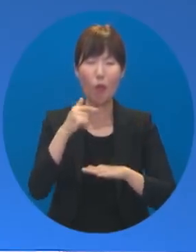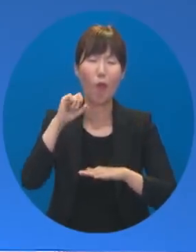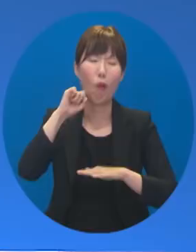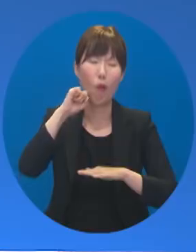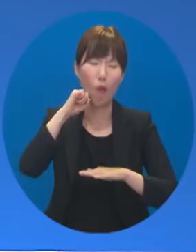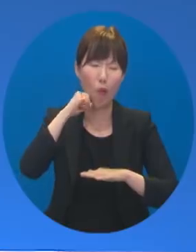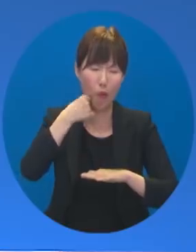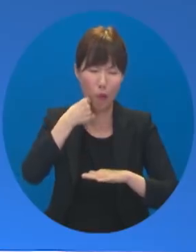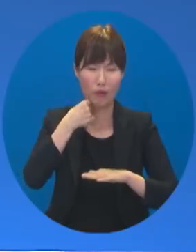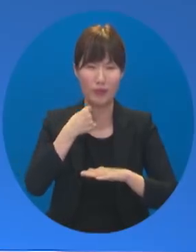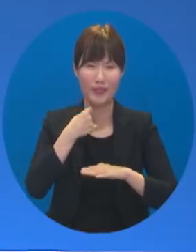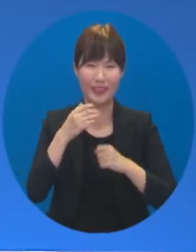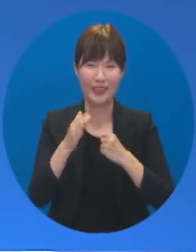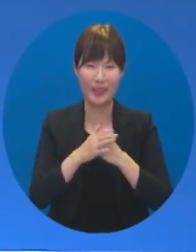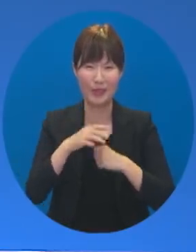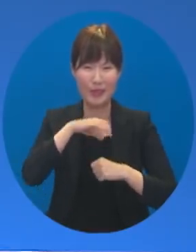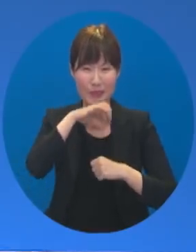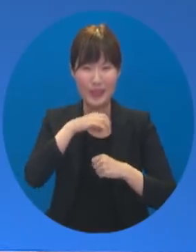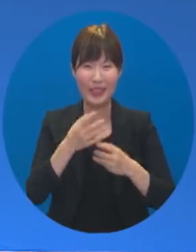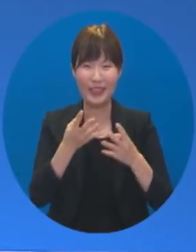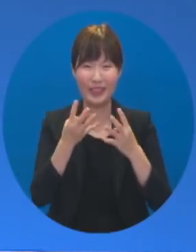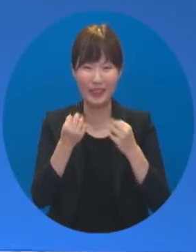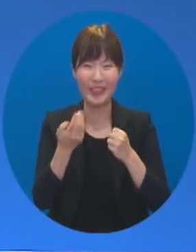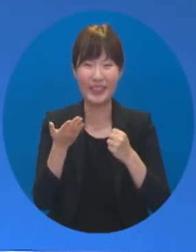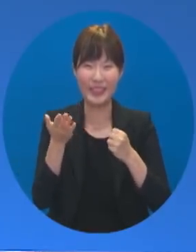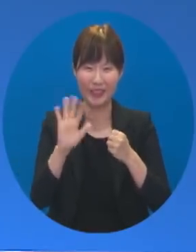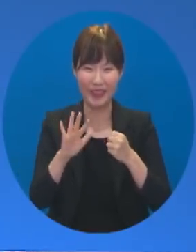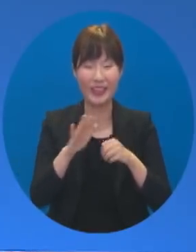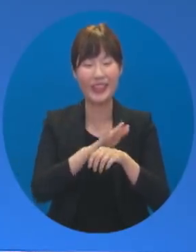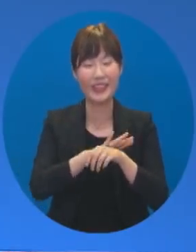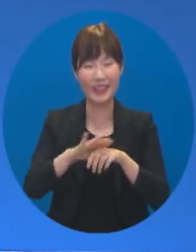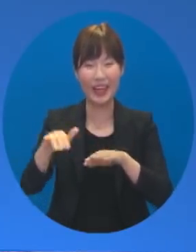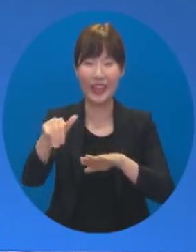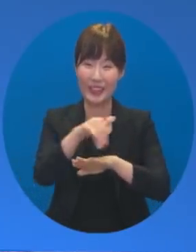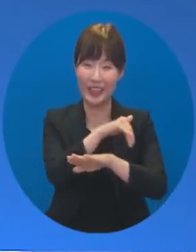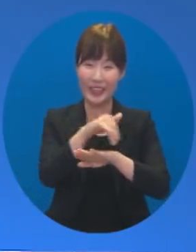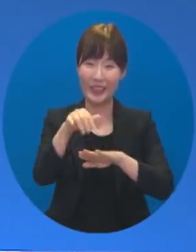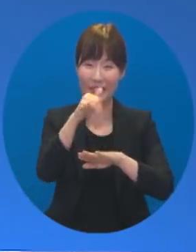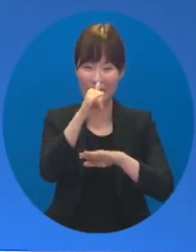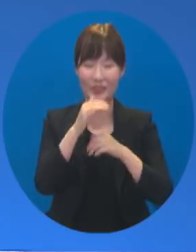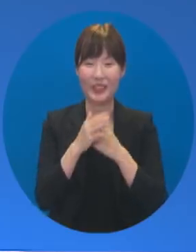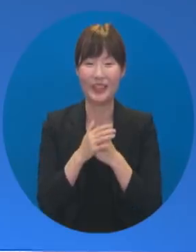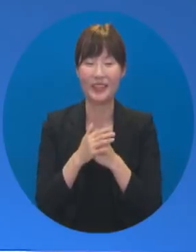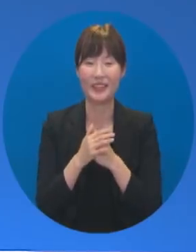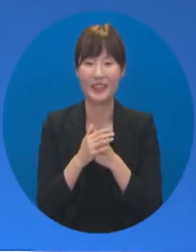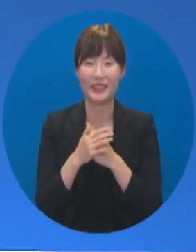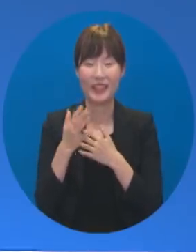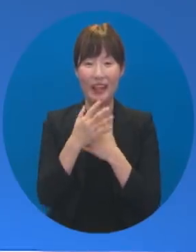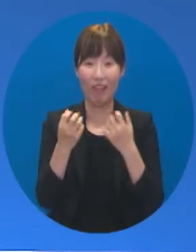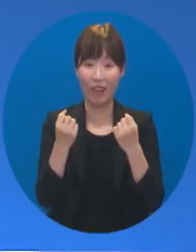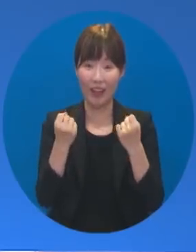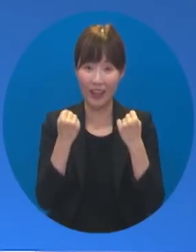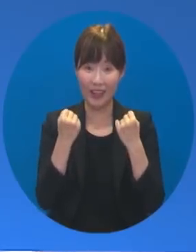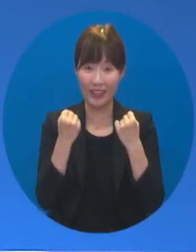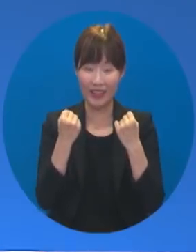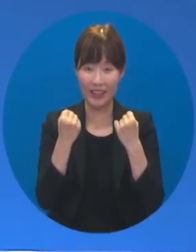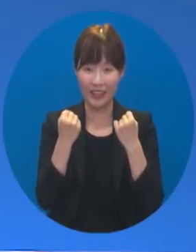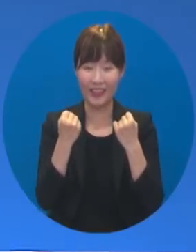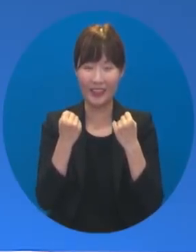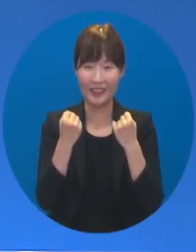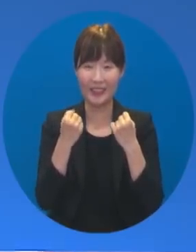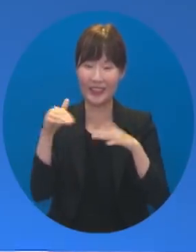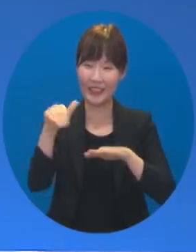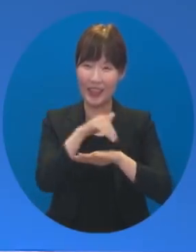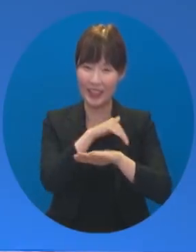학습량이 많다면서 그래도 참 잘 다니고 있습니다. 원기를 건강하게 살아가게 하는 그 힘이